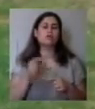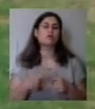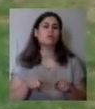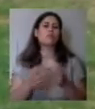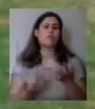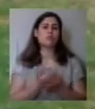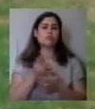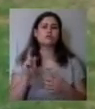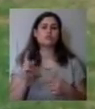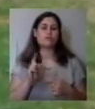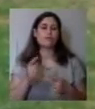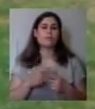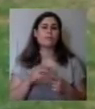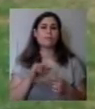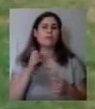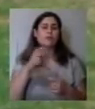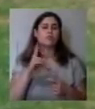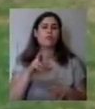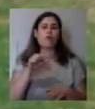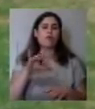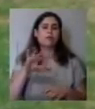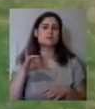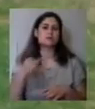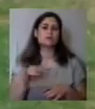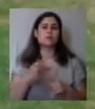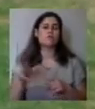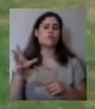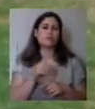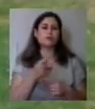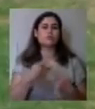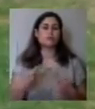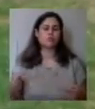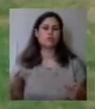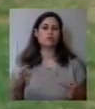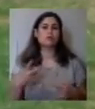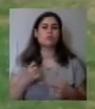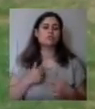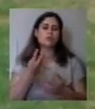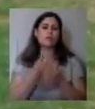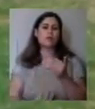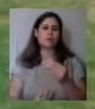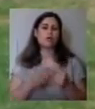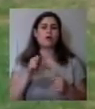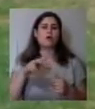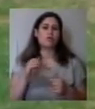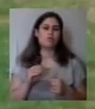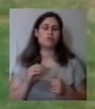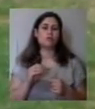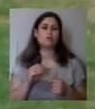що переміг тільки Олексій, всі інші, на жаль, програли, але